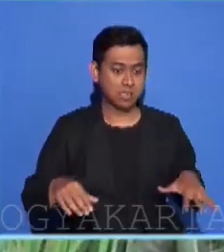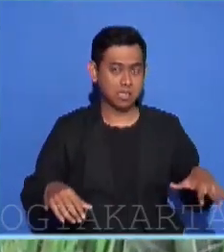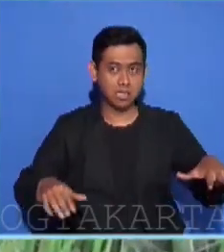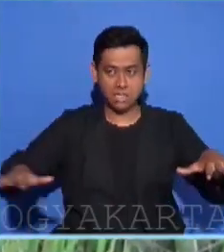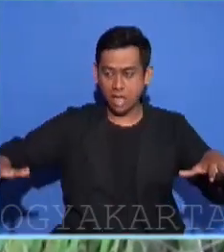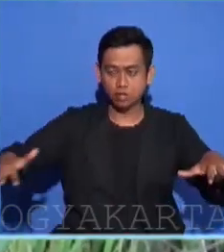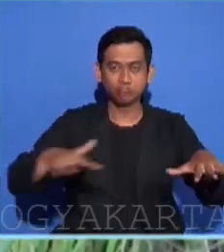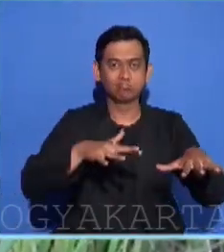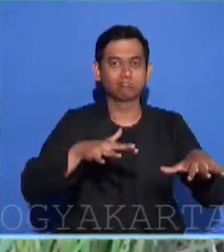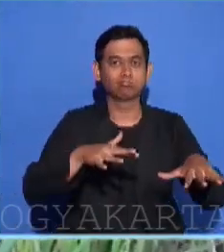masih tetap bisa berproduksi